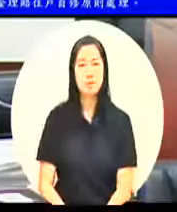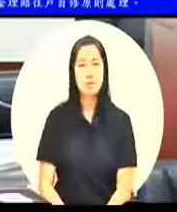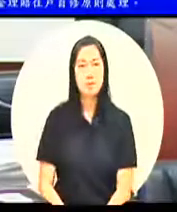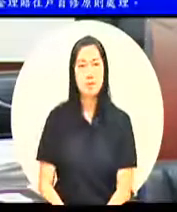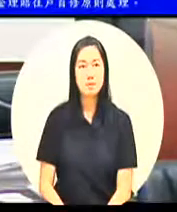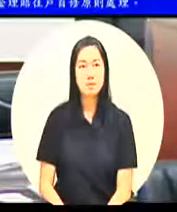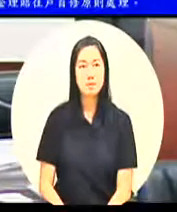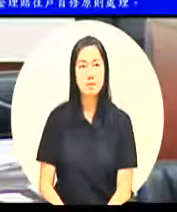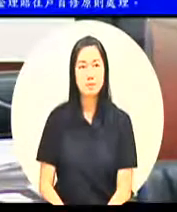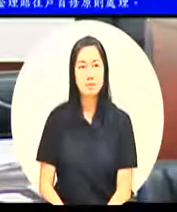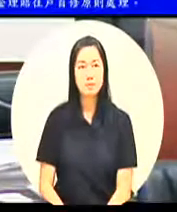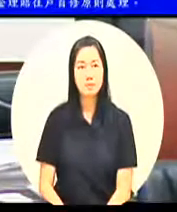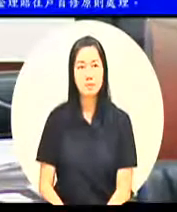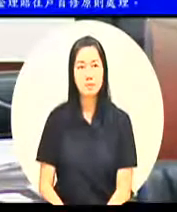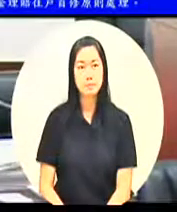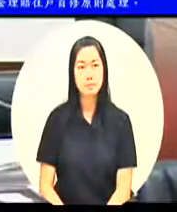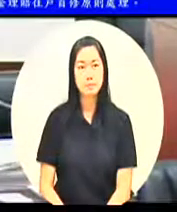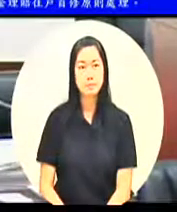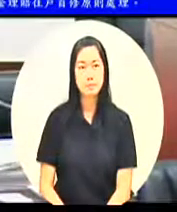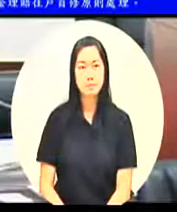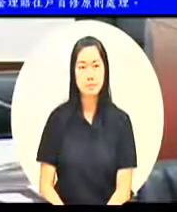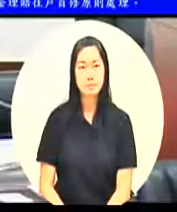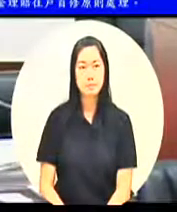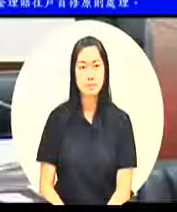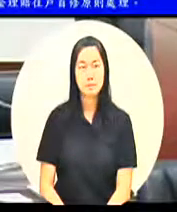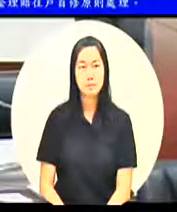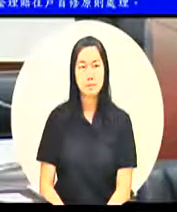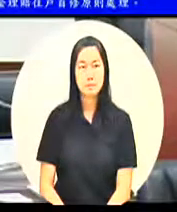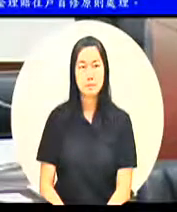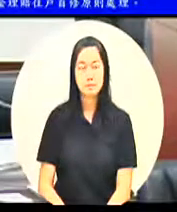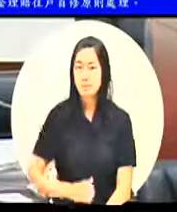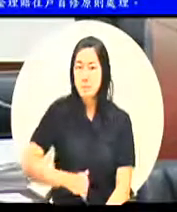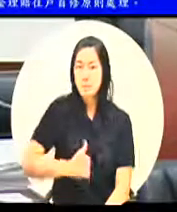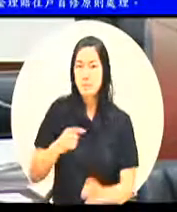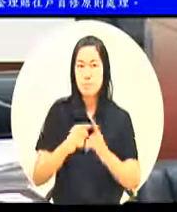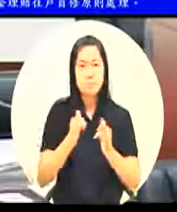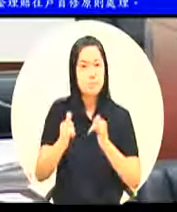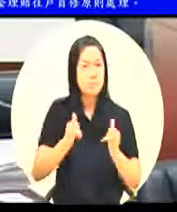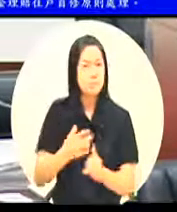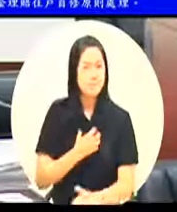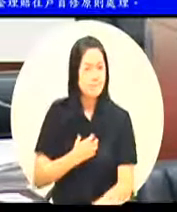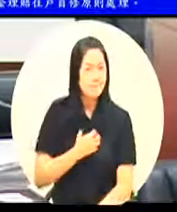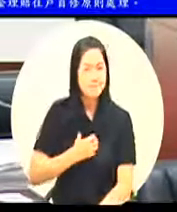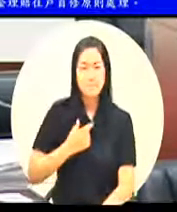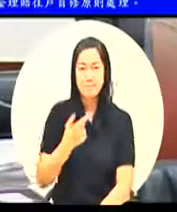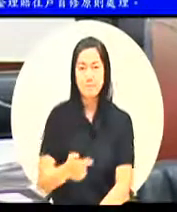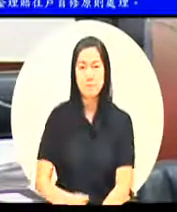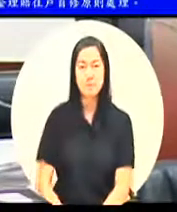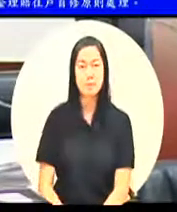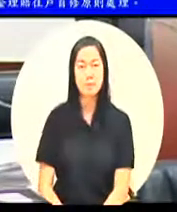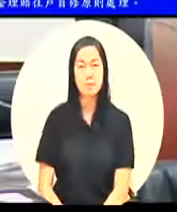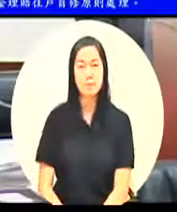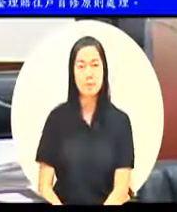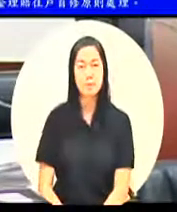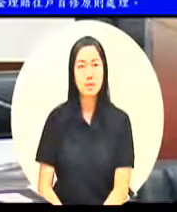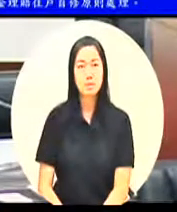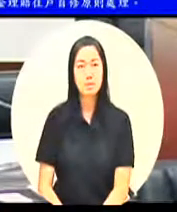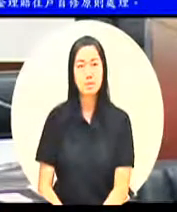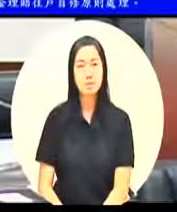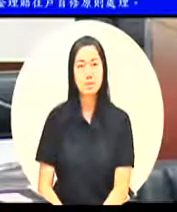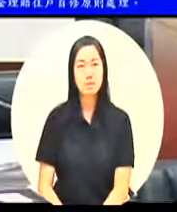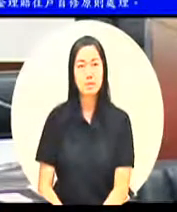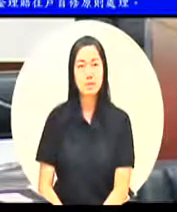真的荡然无存，真的实在有很大的这个笑话跟奇耻大辱，然后